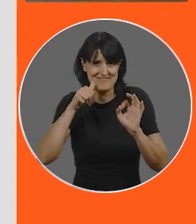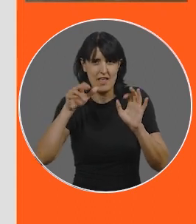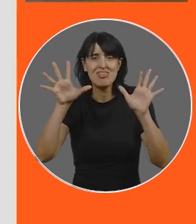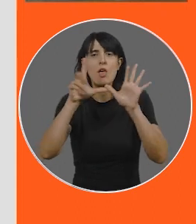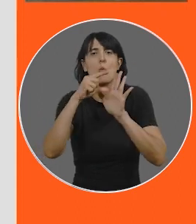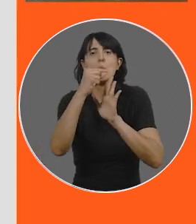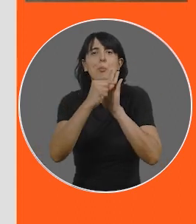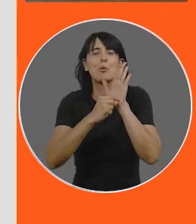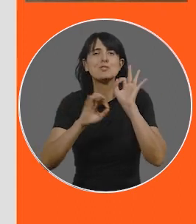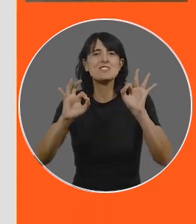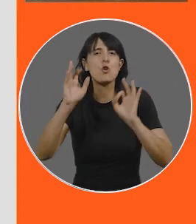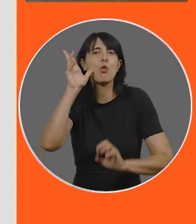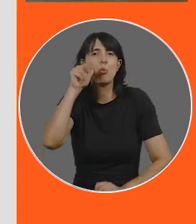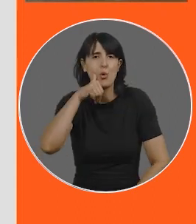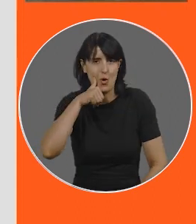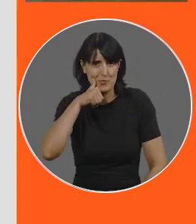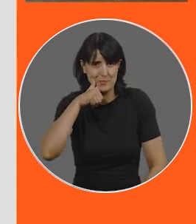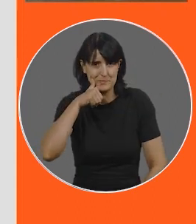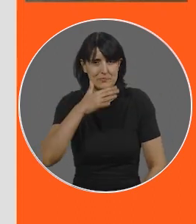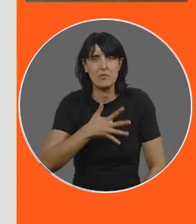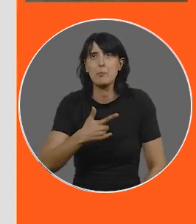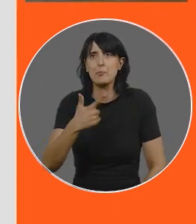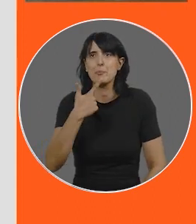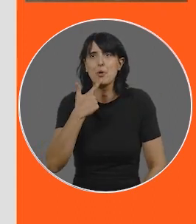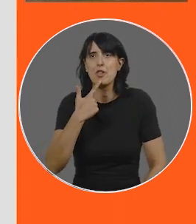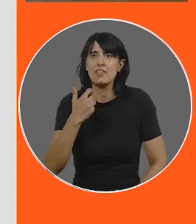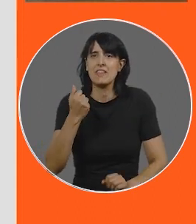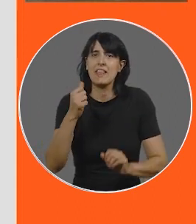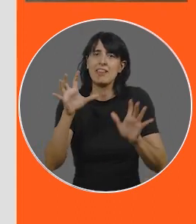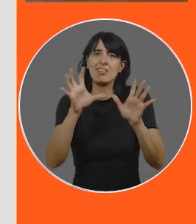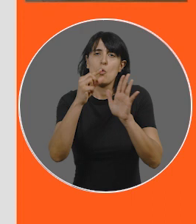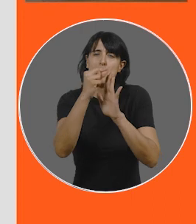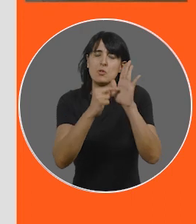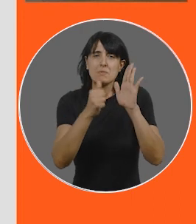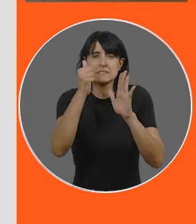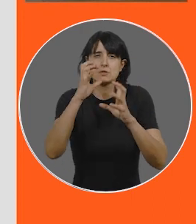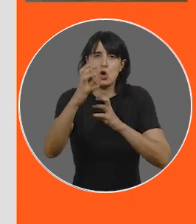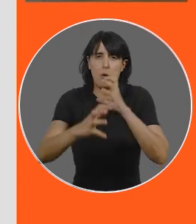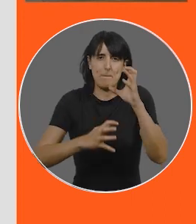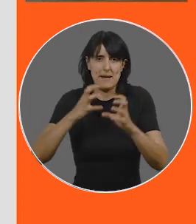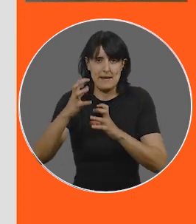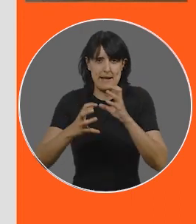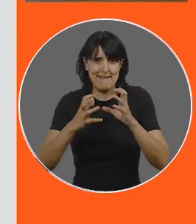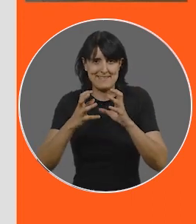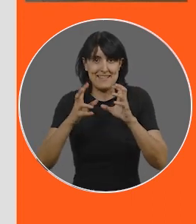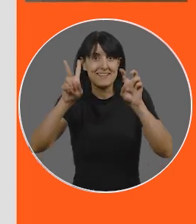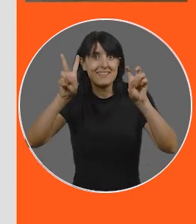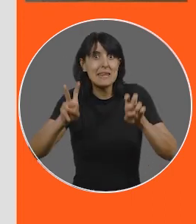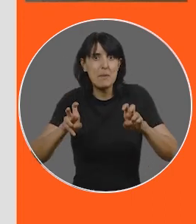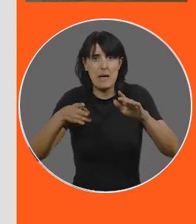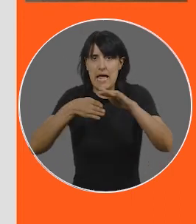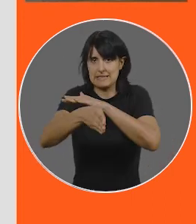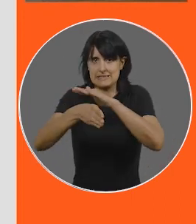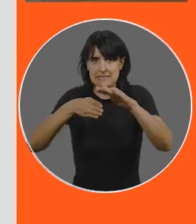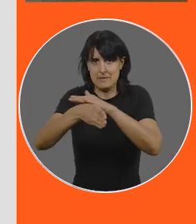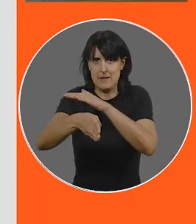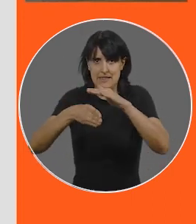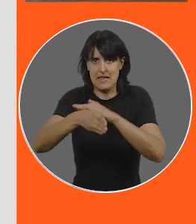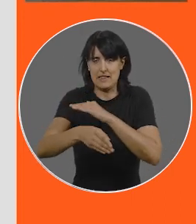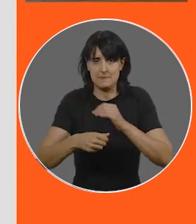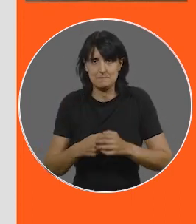parlaré d'aquests 10 punts de dolor que són els poders més complicats quan estàs parlant